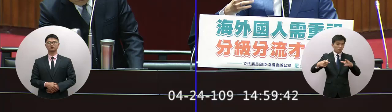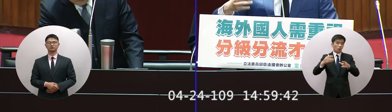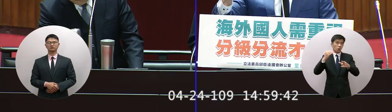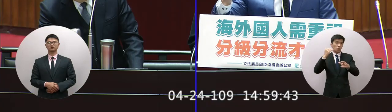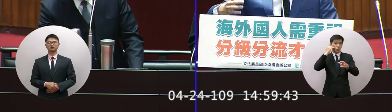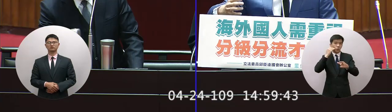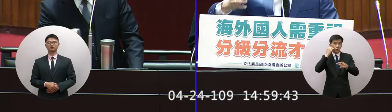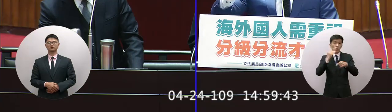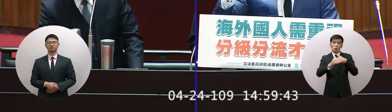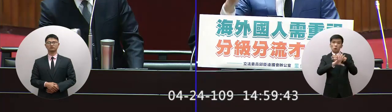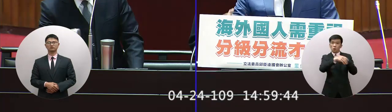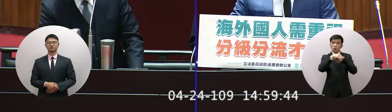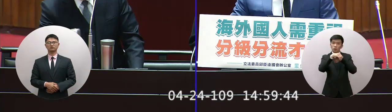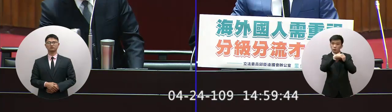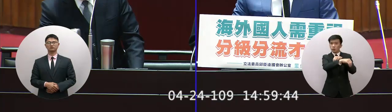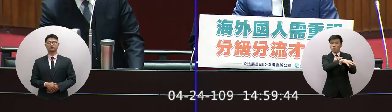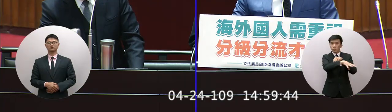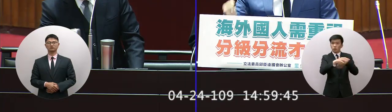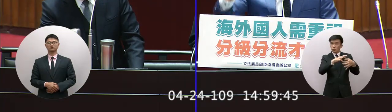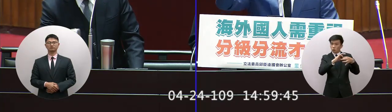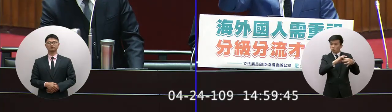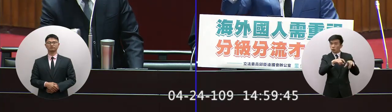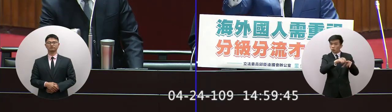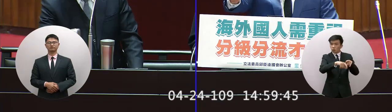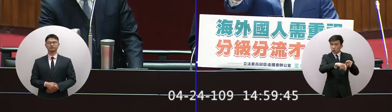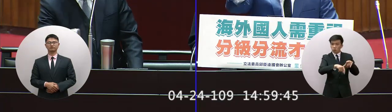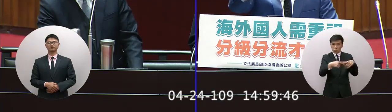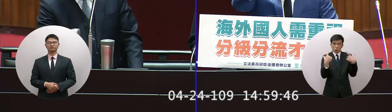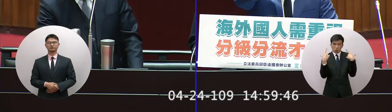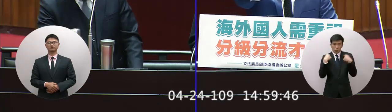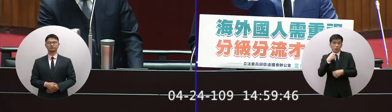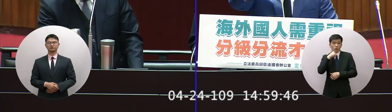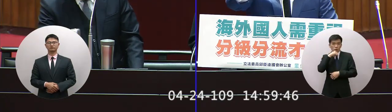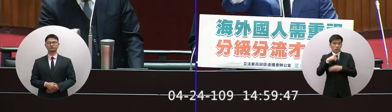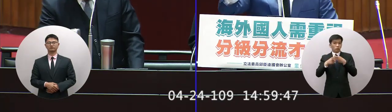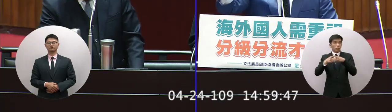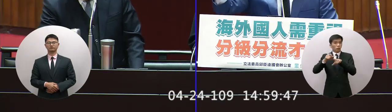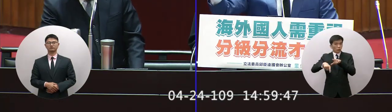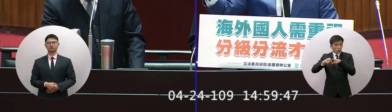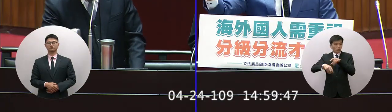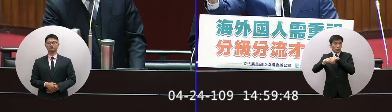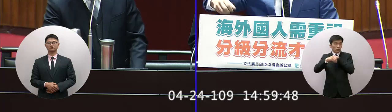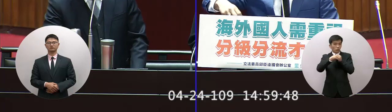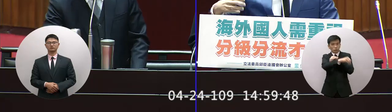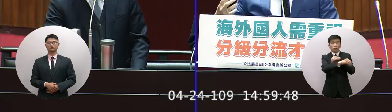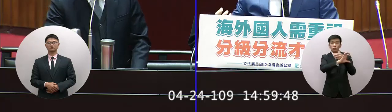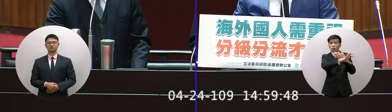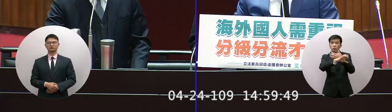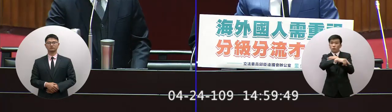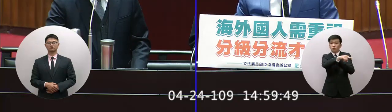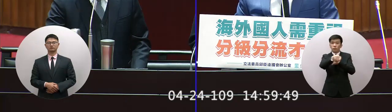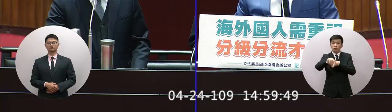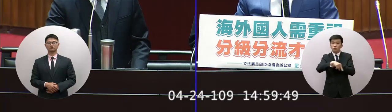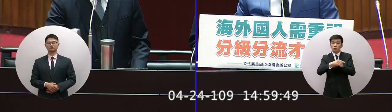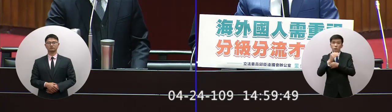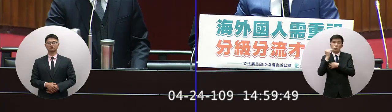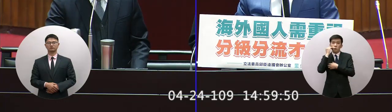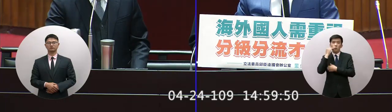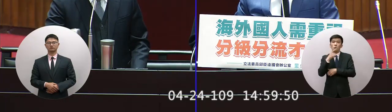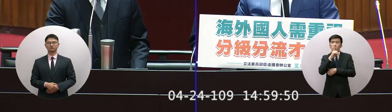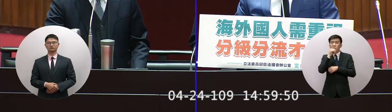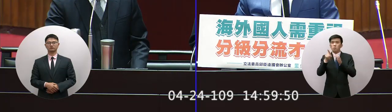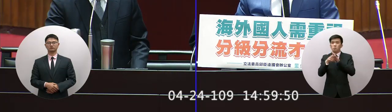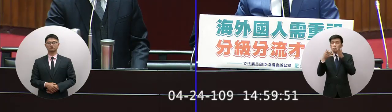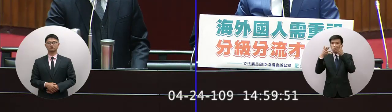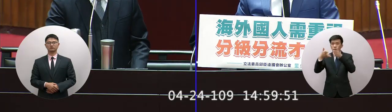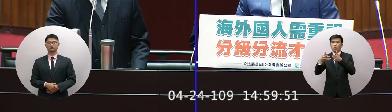的损失？因为很多他本身母公司在这边，那他的工厂或者是销售单位在东南亚各国，可是如果你只用单用国内